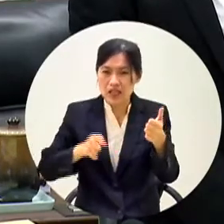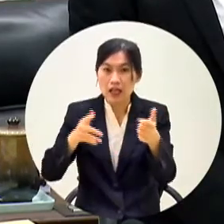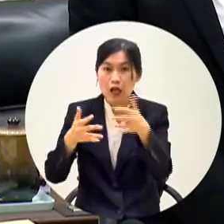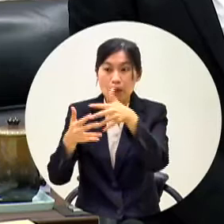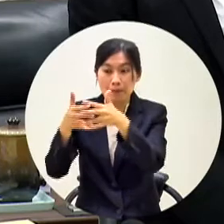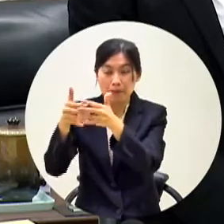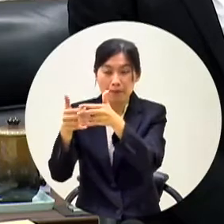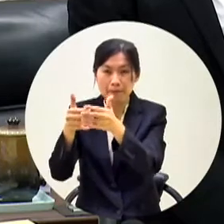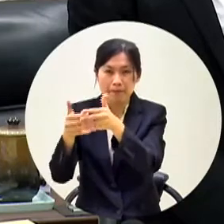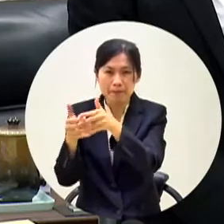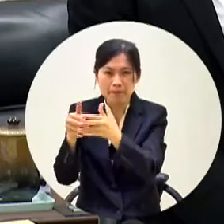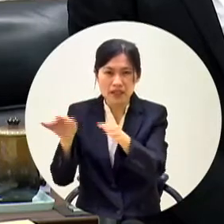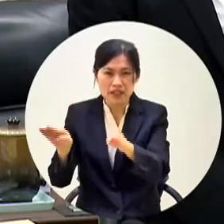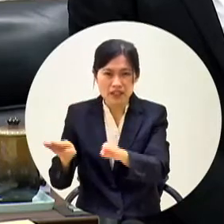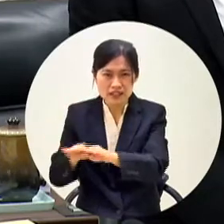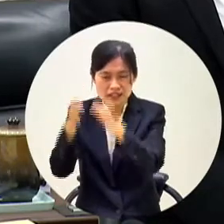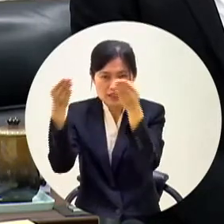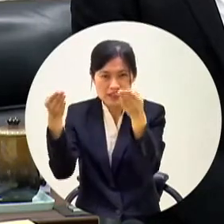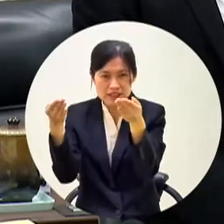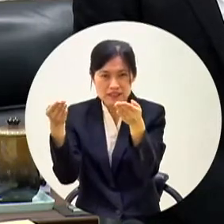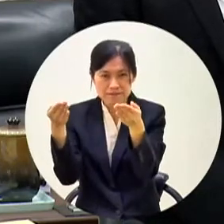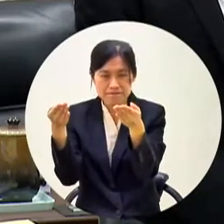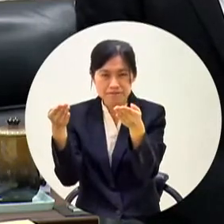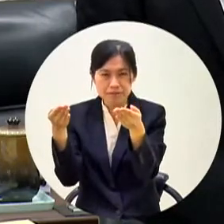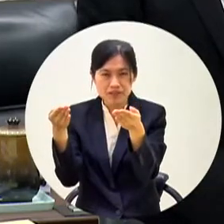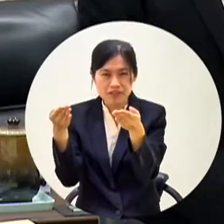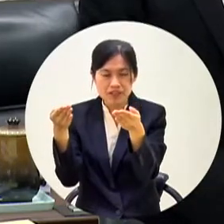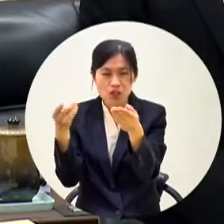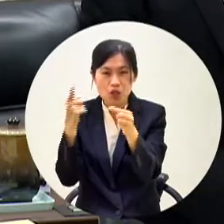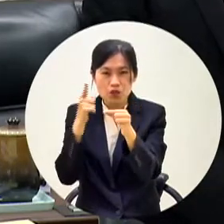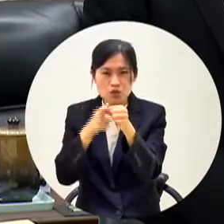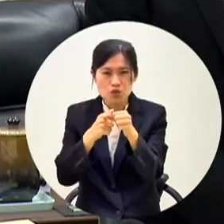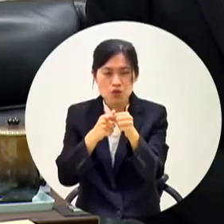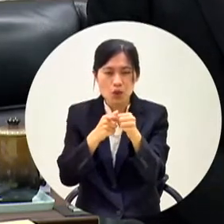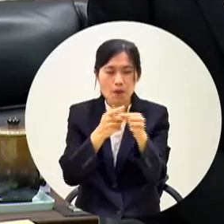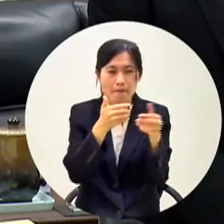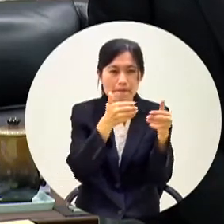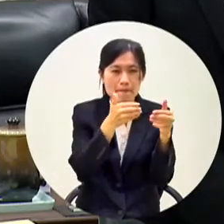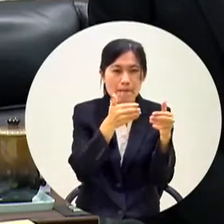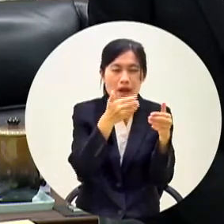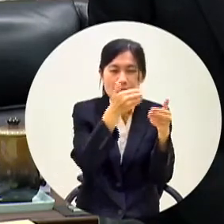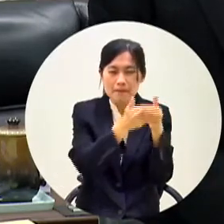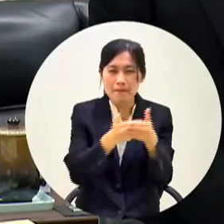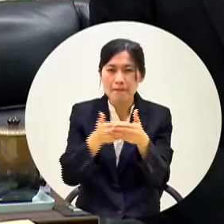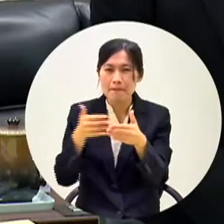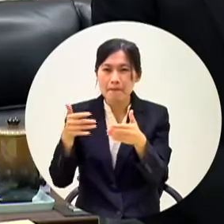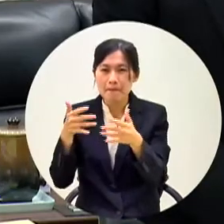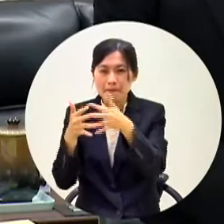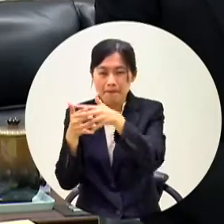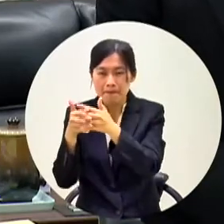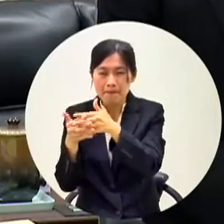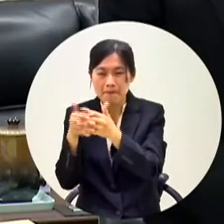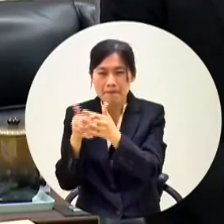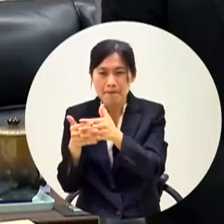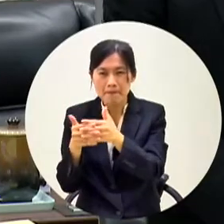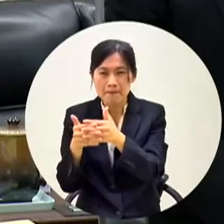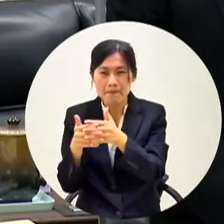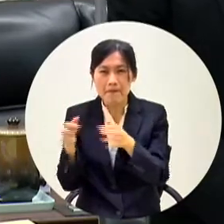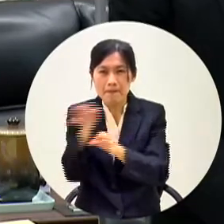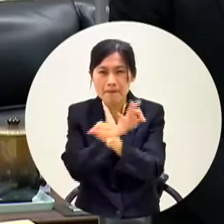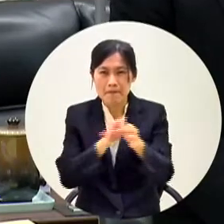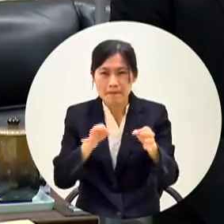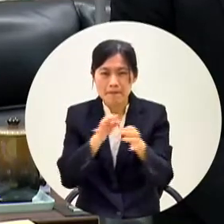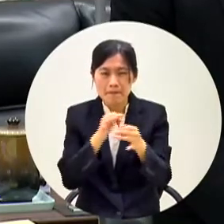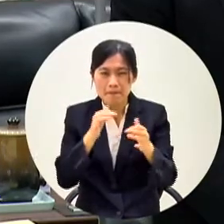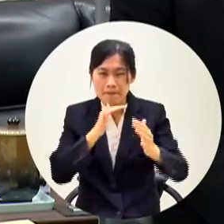国就开始开启一些中美贸易战，一些关税壁垒的方式来保障他们美国国家的利益，同时呢也保障